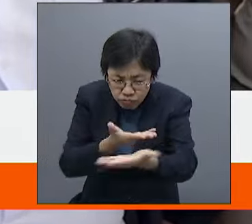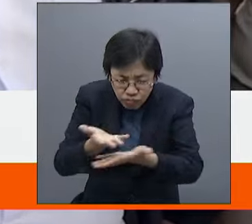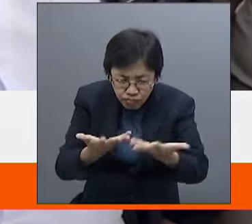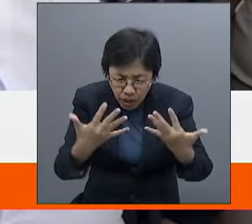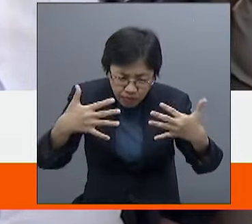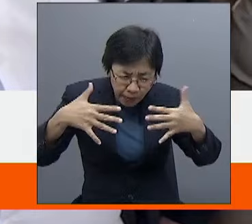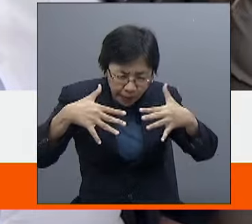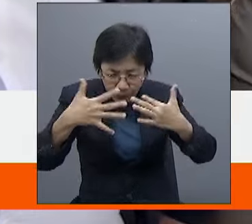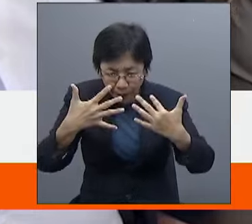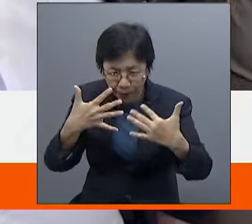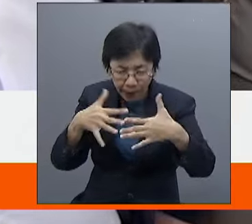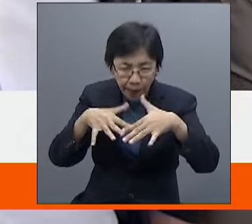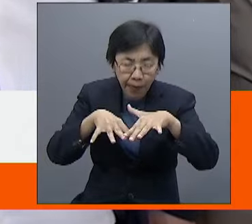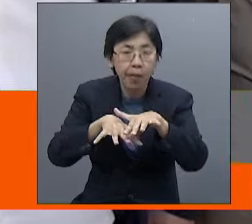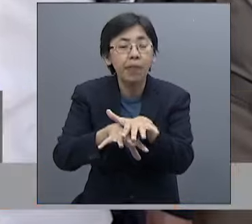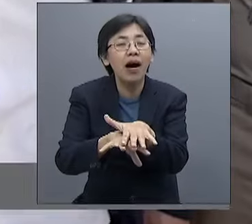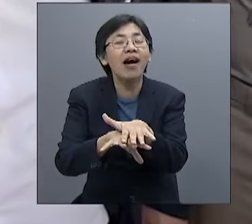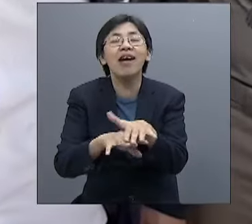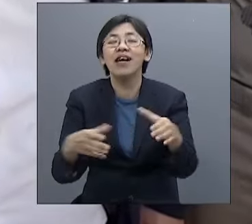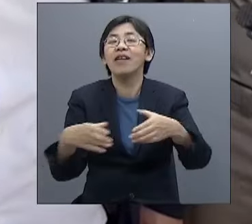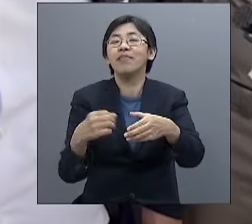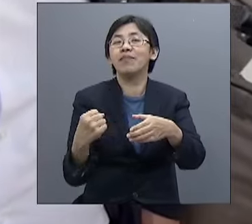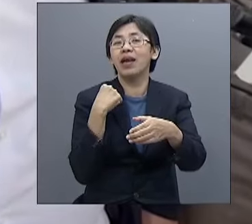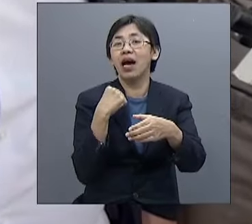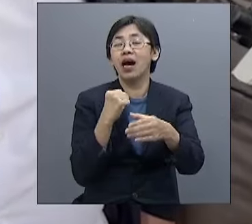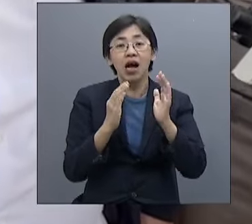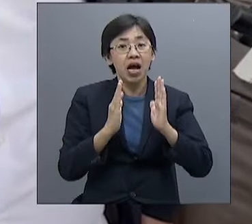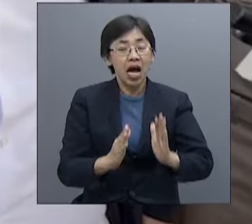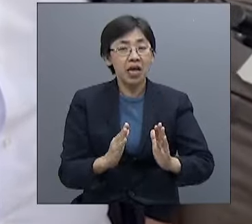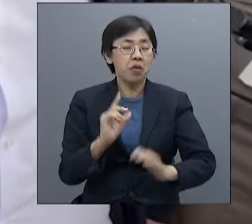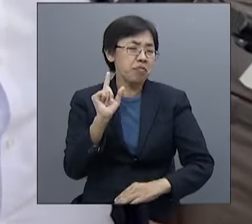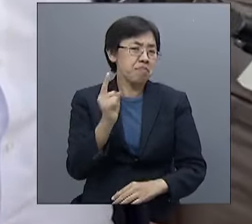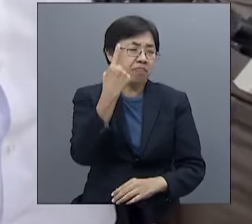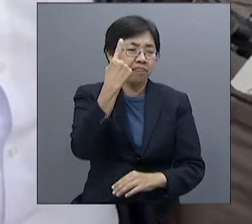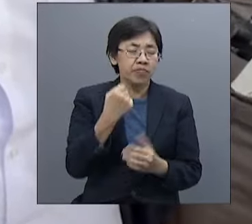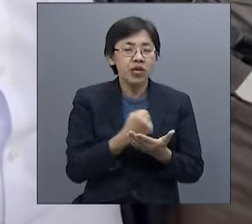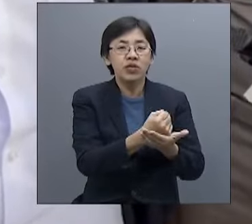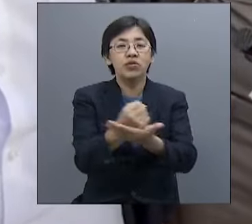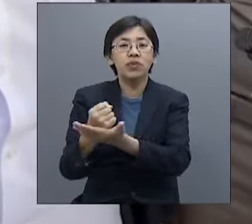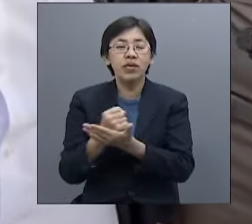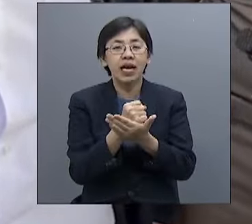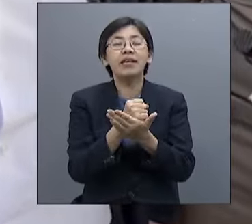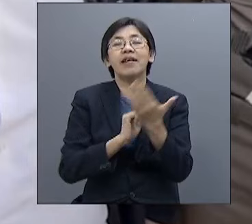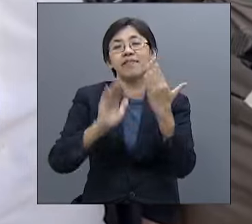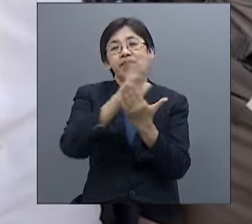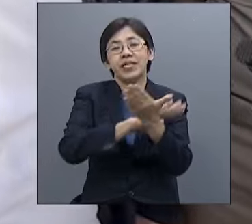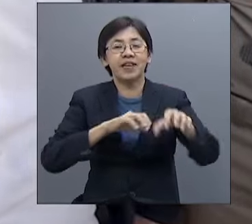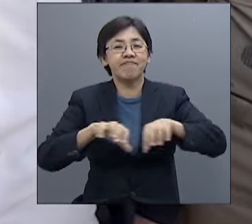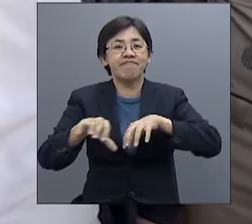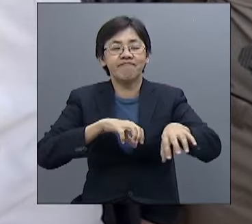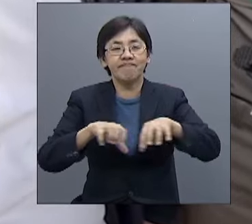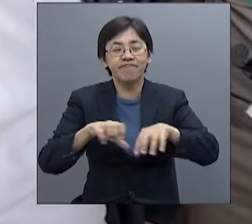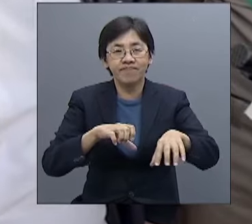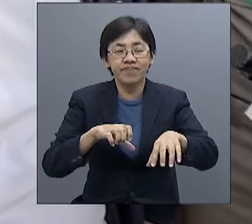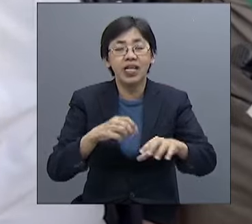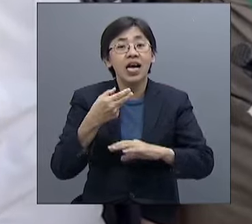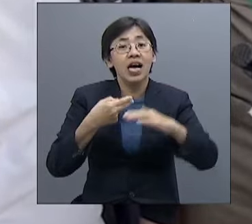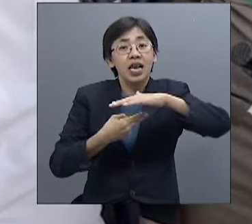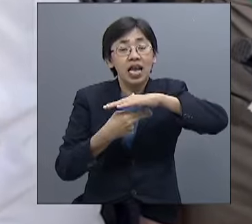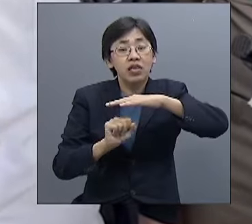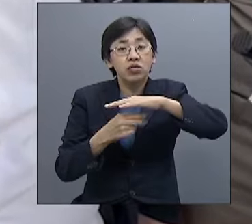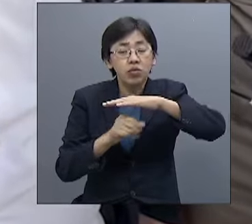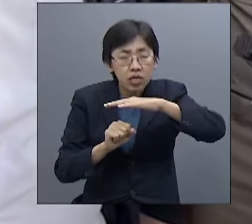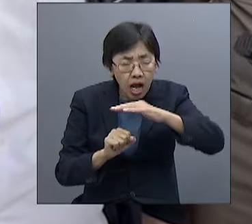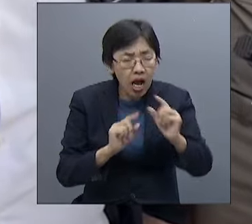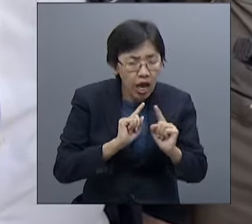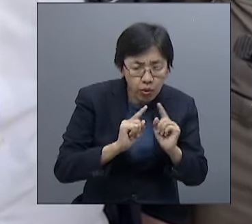เสริมเรื่องคอนเนคชั่นของคนรุ่นใหม่ด้วยที่จะเข้ามาช่วยกันบริหาร ก็ด้วยฮะแต่ว่าหลักสูตรมันต้องเป็นคอนเนคชั่นที่เป็นประโยชน์กับประเ